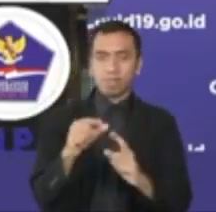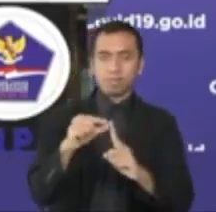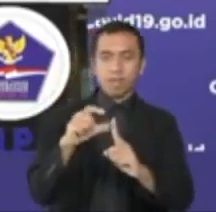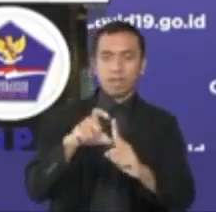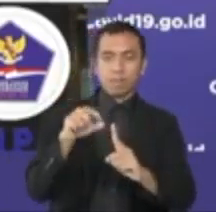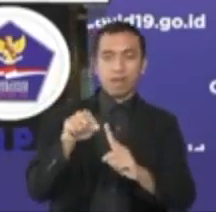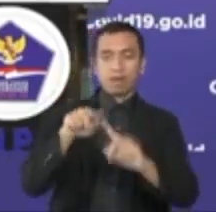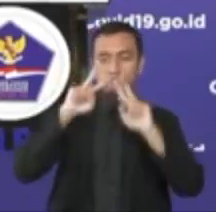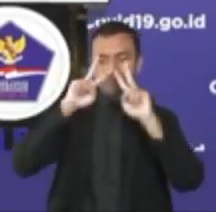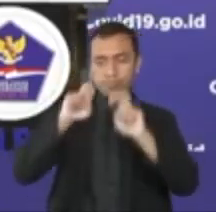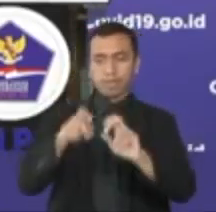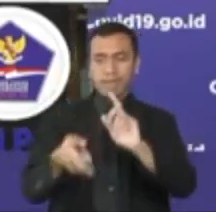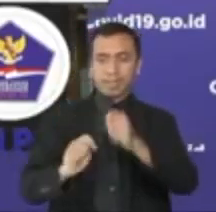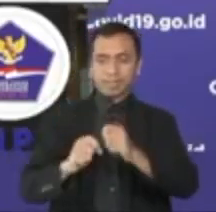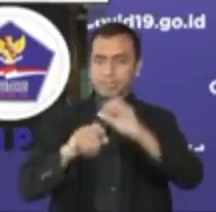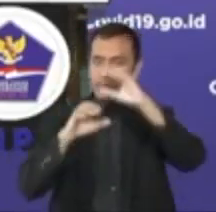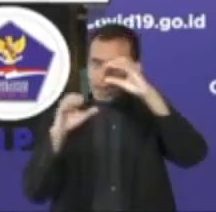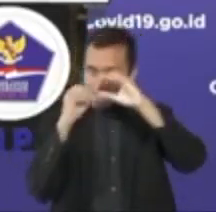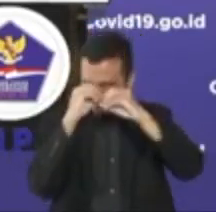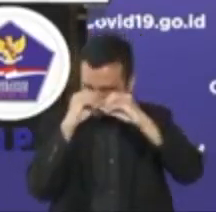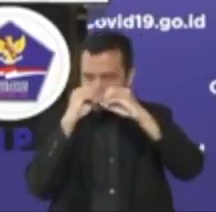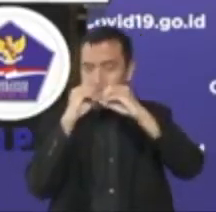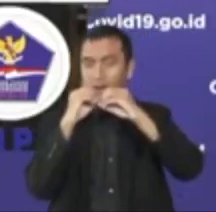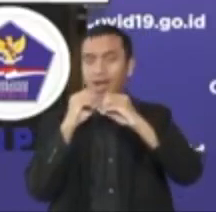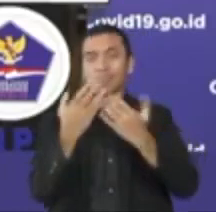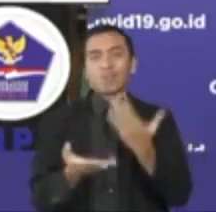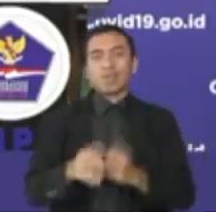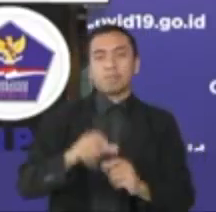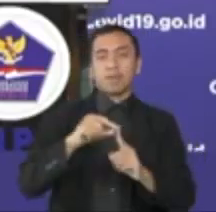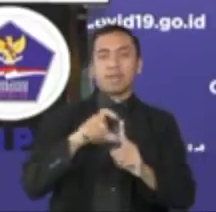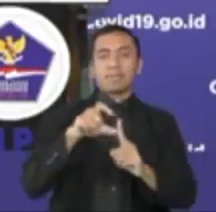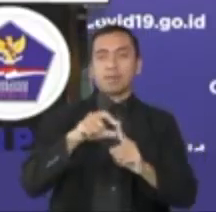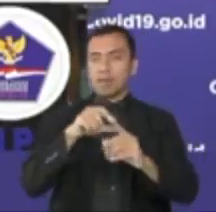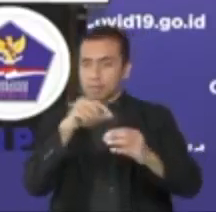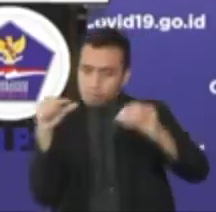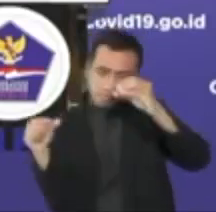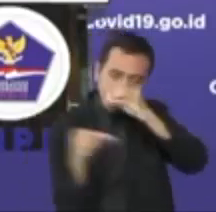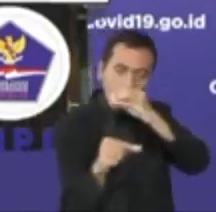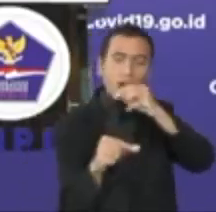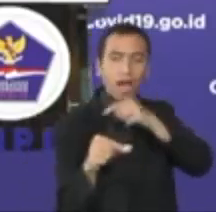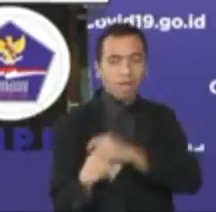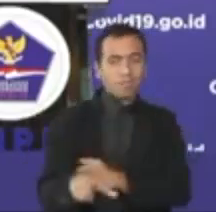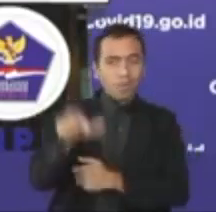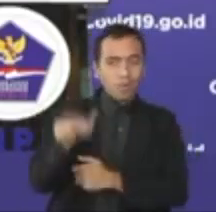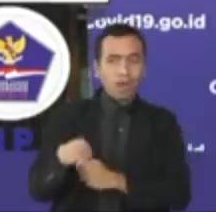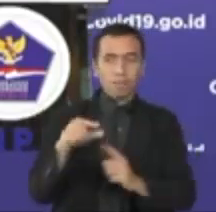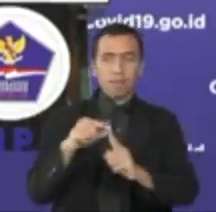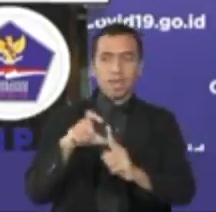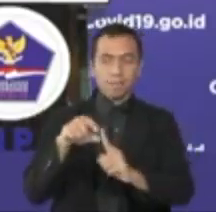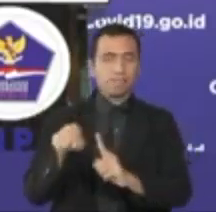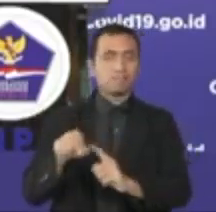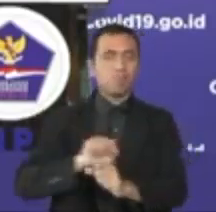memastikan pada kelompok pasien dalam pengawasan sehingga kita bisa memastikan Apakah ini memang betul